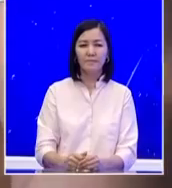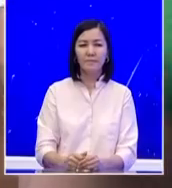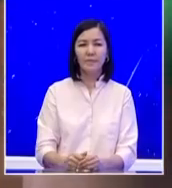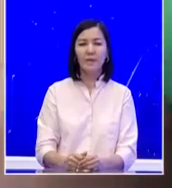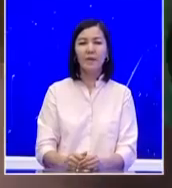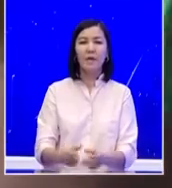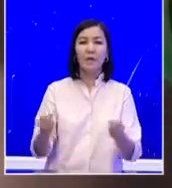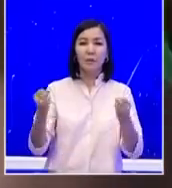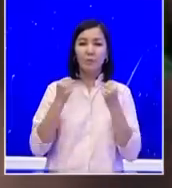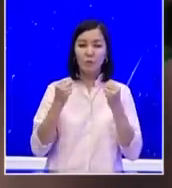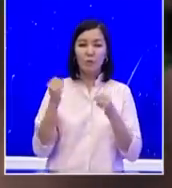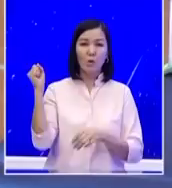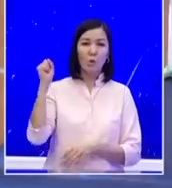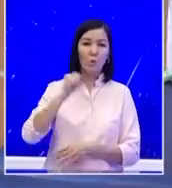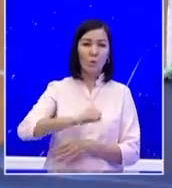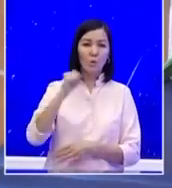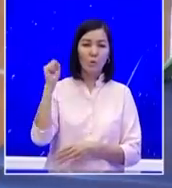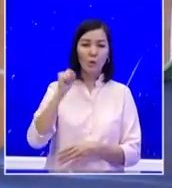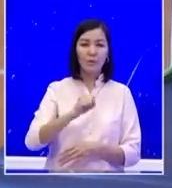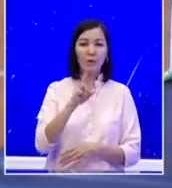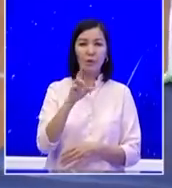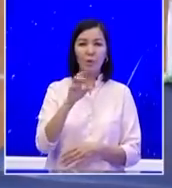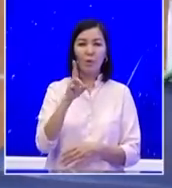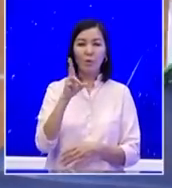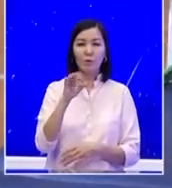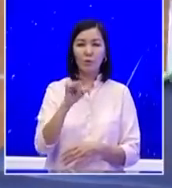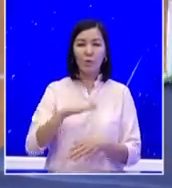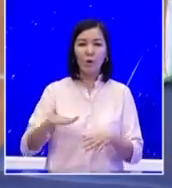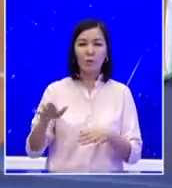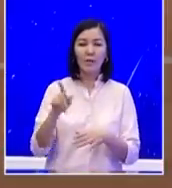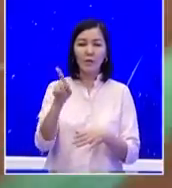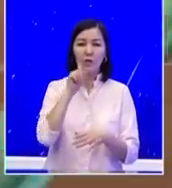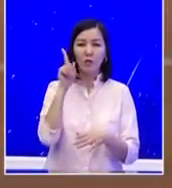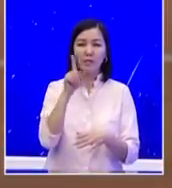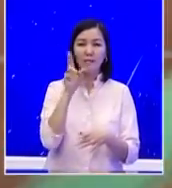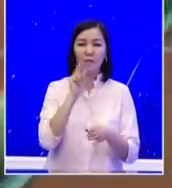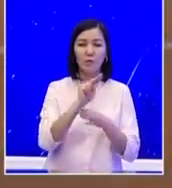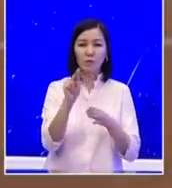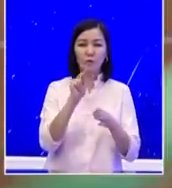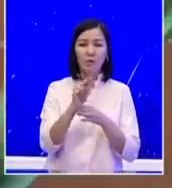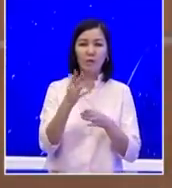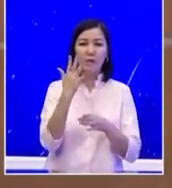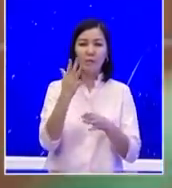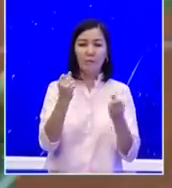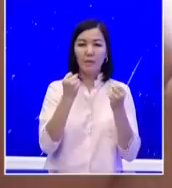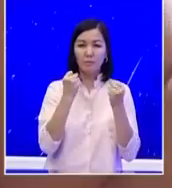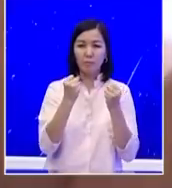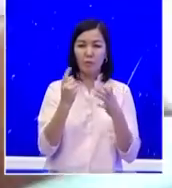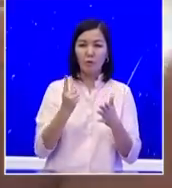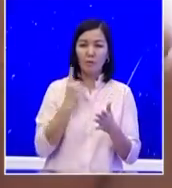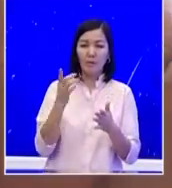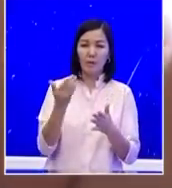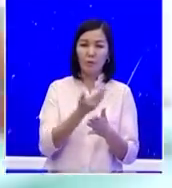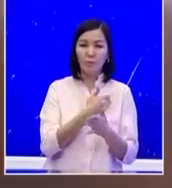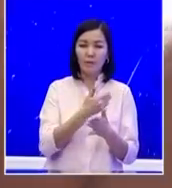Ардагер спортшы қол күрестен Көксу ауданының жастарын жаттықтырады. 2 жылда 5 шәкірті спорт шеберіне үміткер атанды. Екеуі Қазақстан